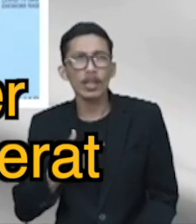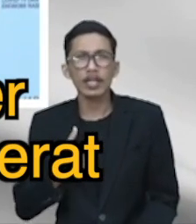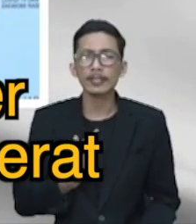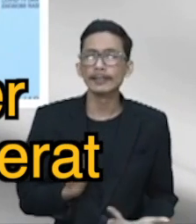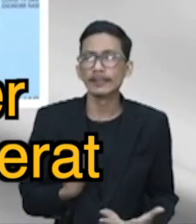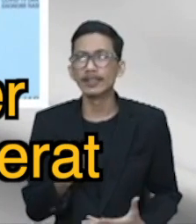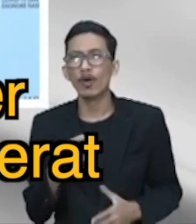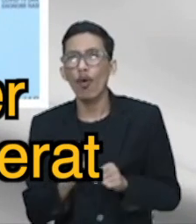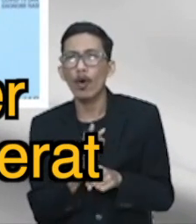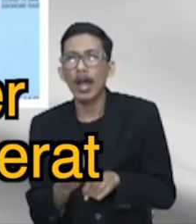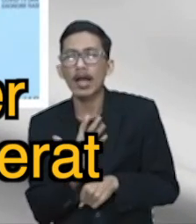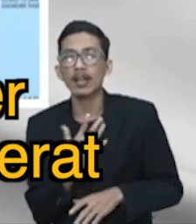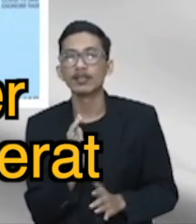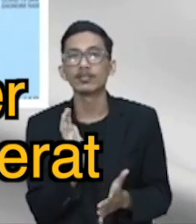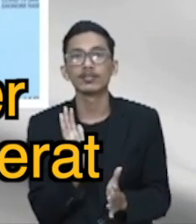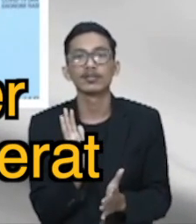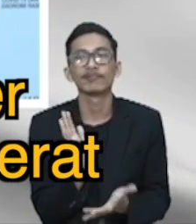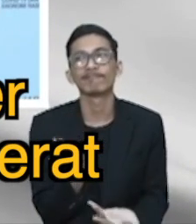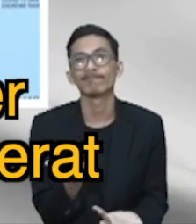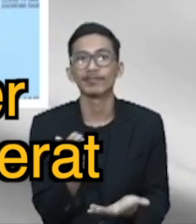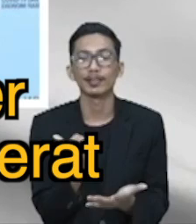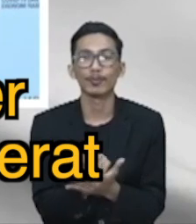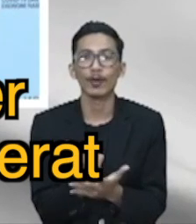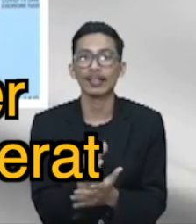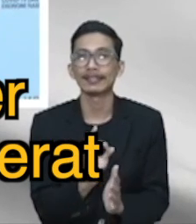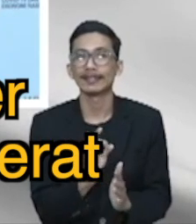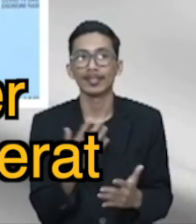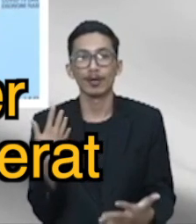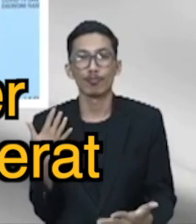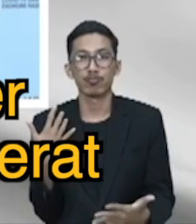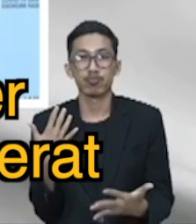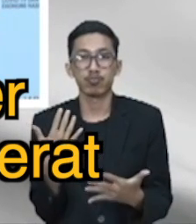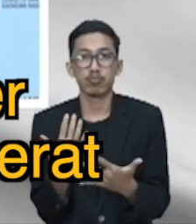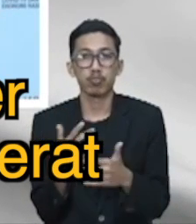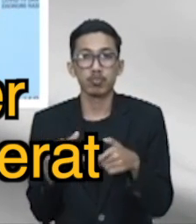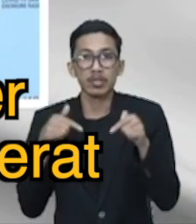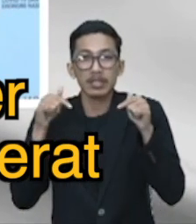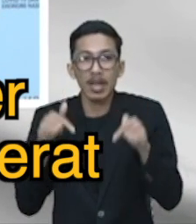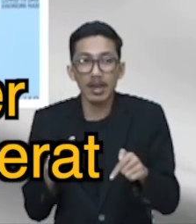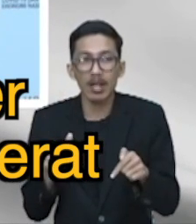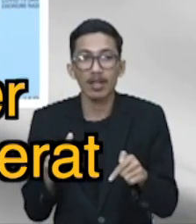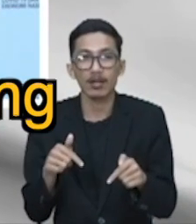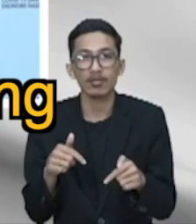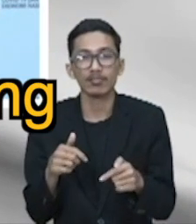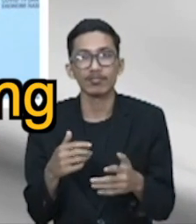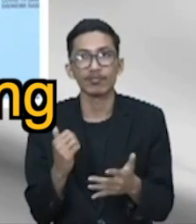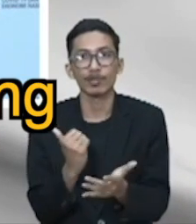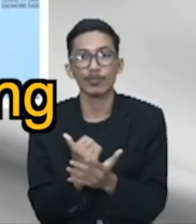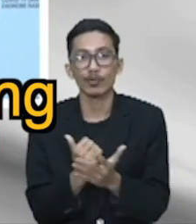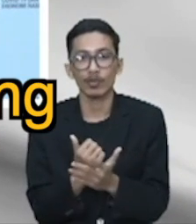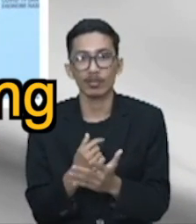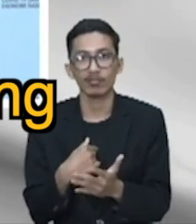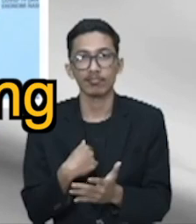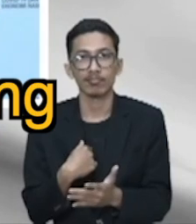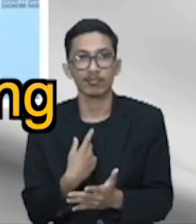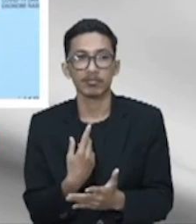gitu. Sekarang September, Oktober, kondisi yang datang itu justru kondisi-kondisi yang sudah berat. Kan berarti untuk recovery